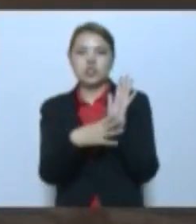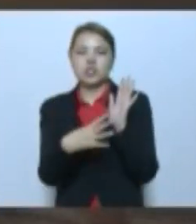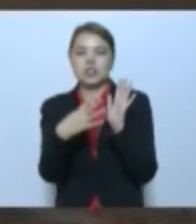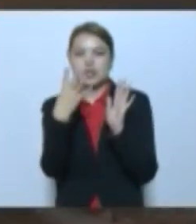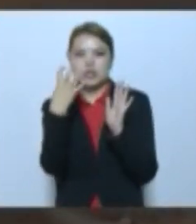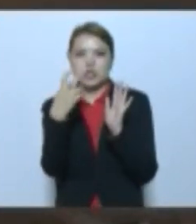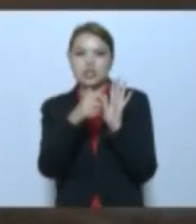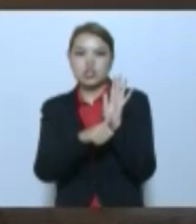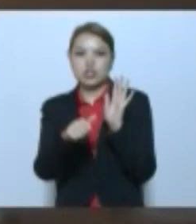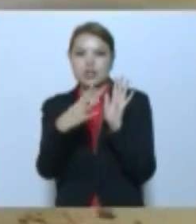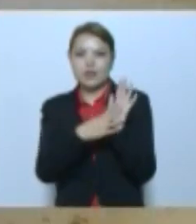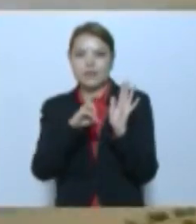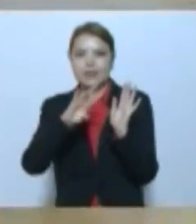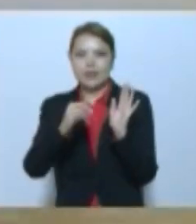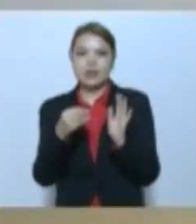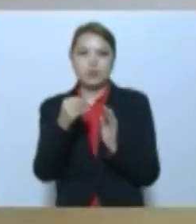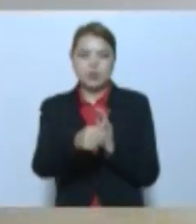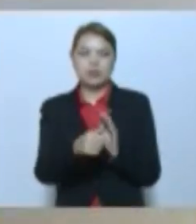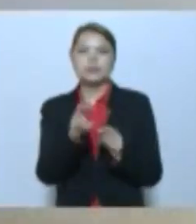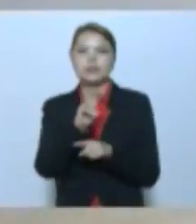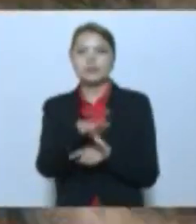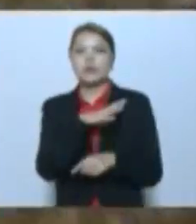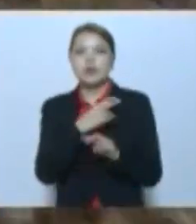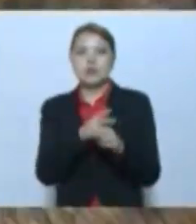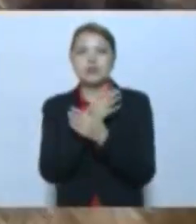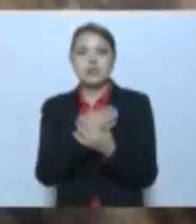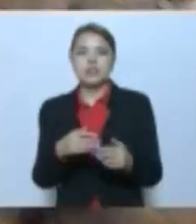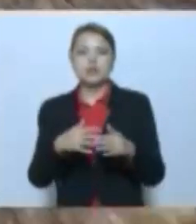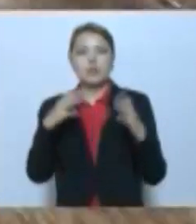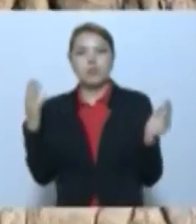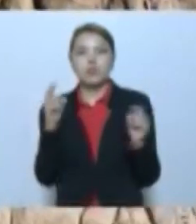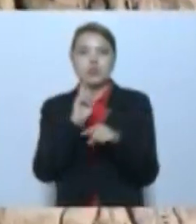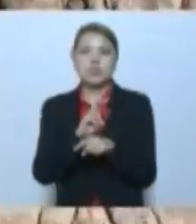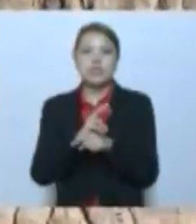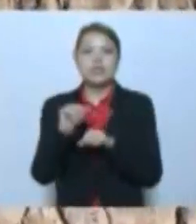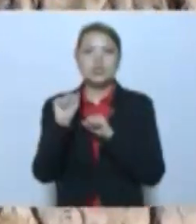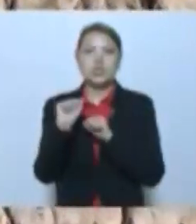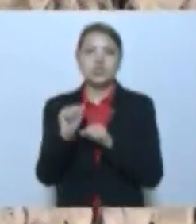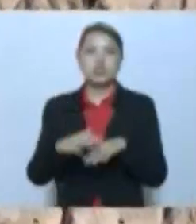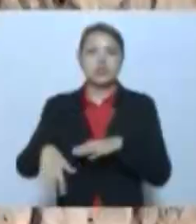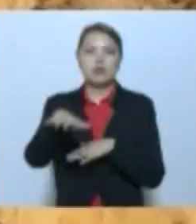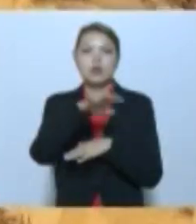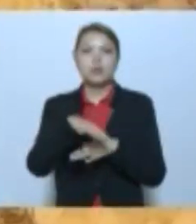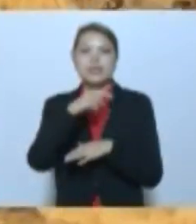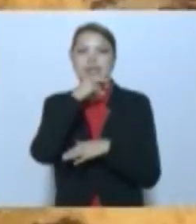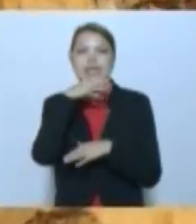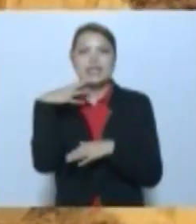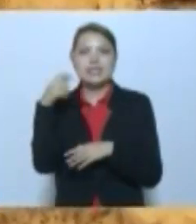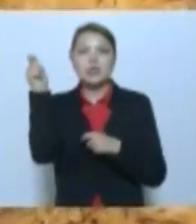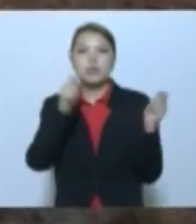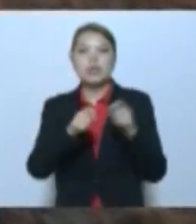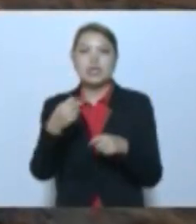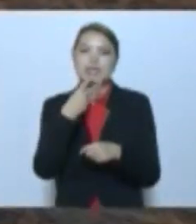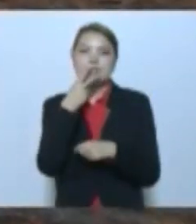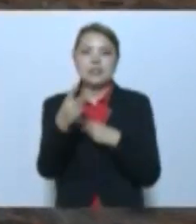тенге. Число туристов увеличивается с каждым годом. Большую часть посетителей особо охраняемой территории составляют россияне. Увидеть